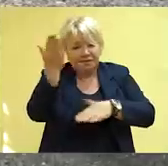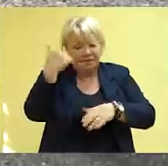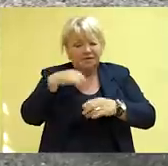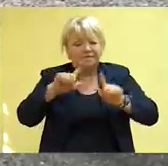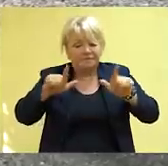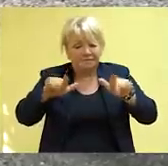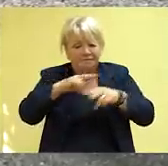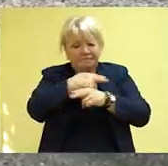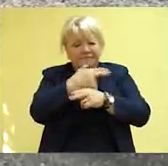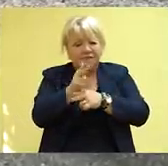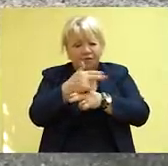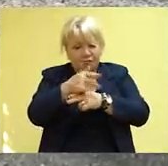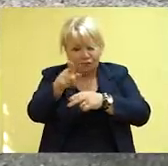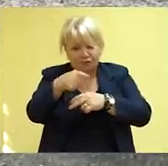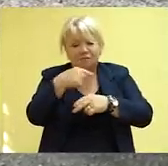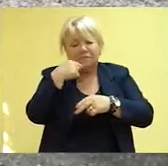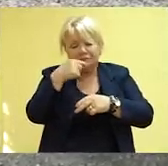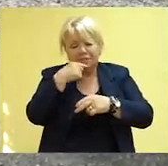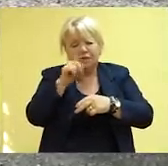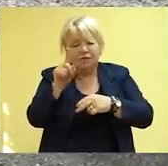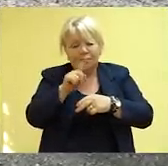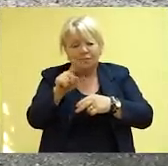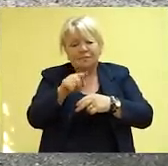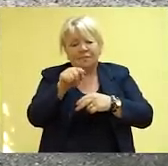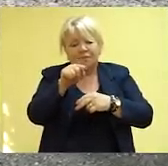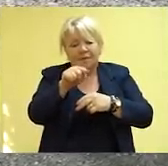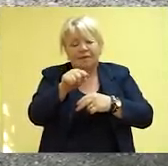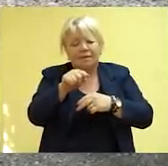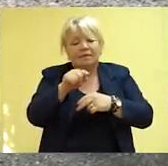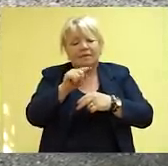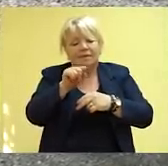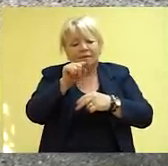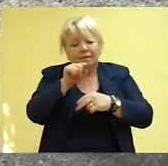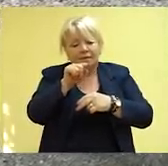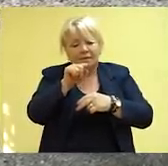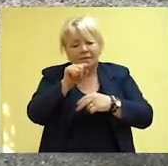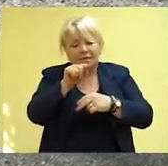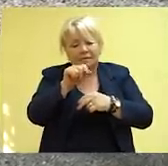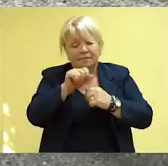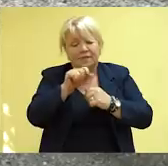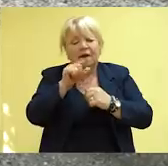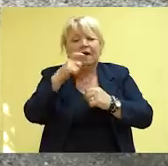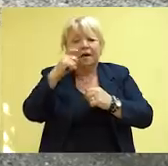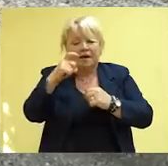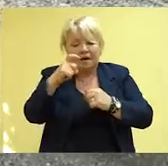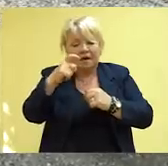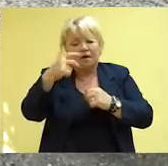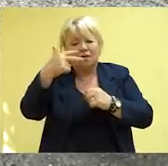კიდევაც ერთ-ერთი რა, შიუკაშვილის გიოს ჩვენიზმის გადაღებაზე, რომ აი